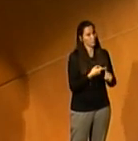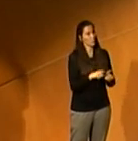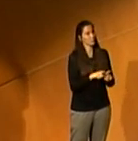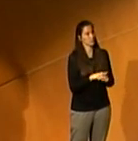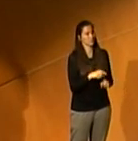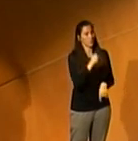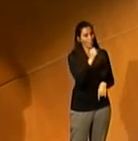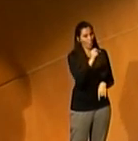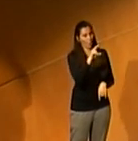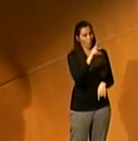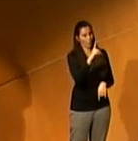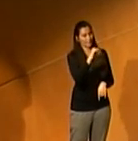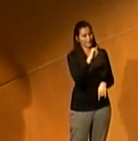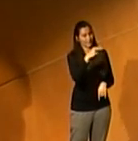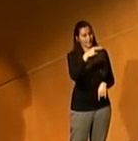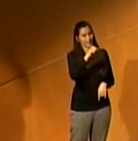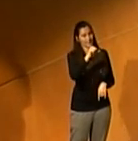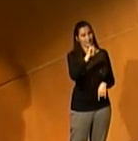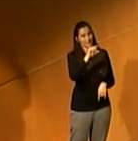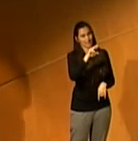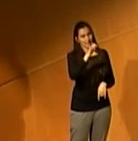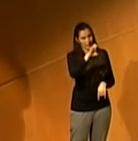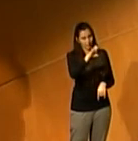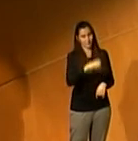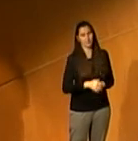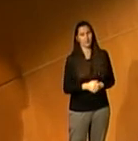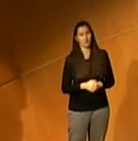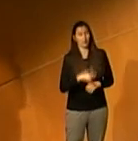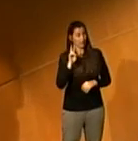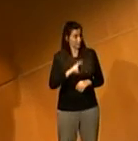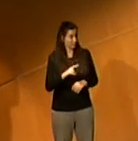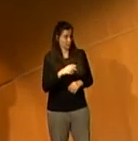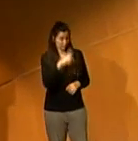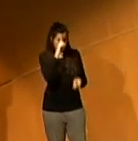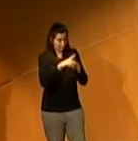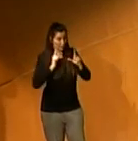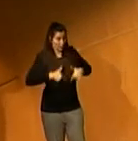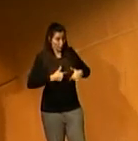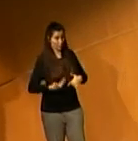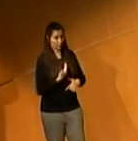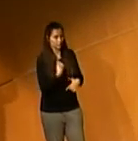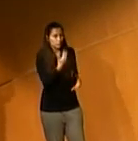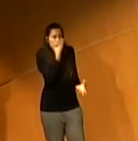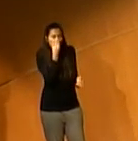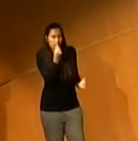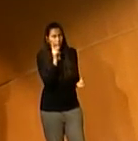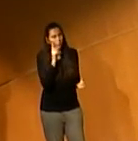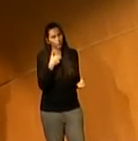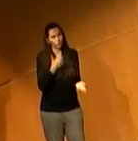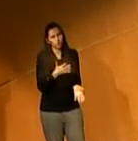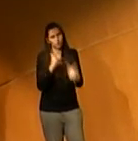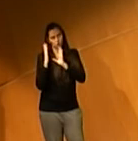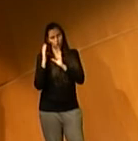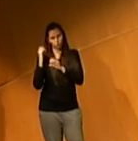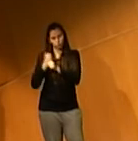voilà, pour les nouveaux parents qui arrivent là, et dans les écoles maternelles, là, on est parti, j'ai l'impression, parce que moi, ça fait 10 ans un peu que je suis sur